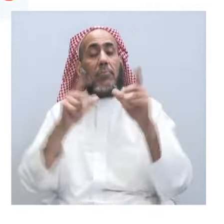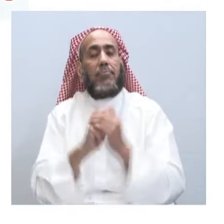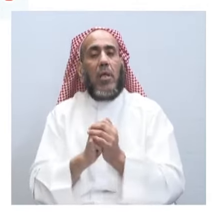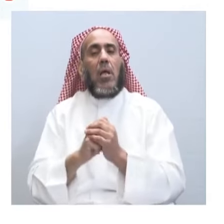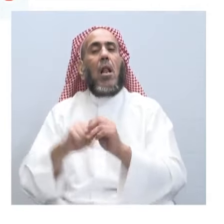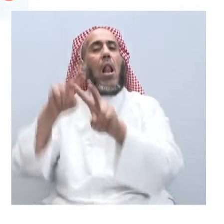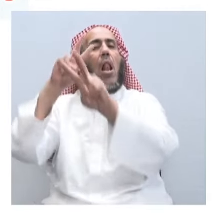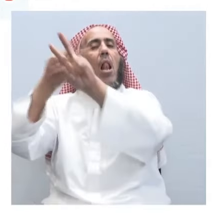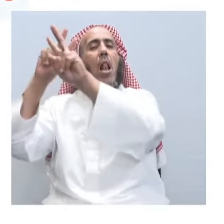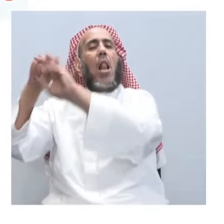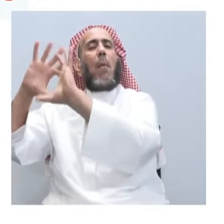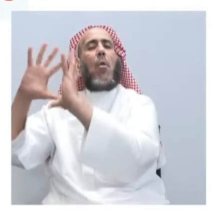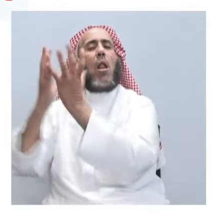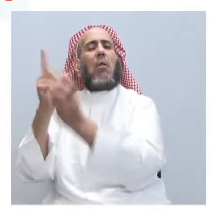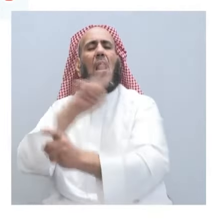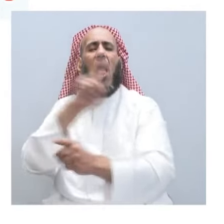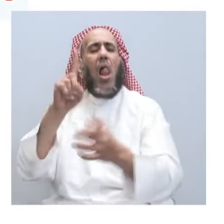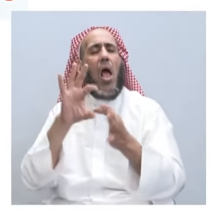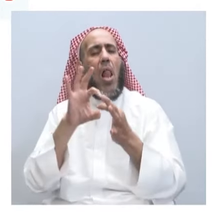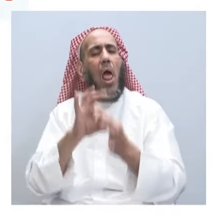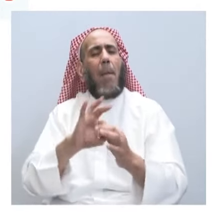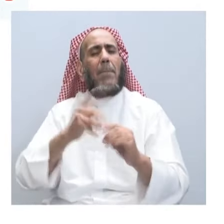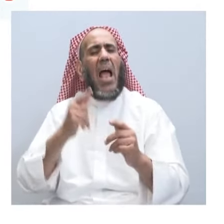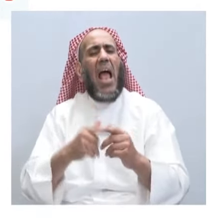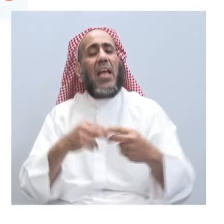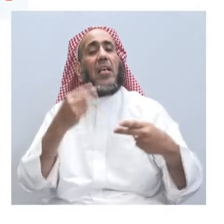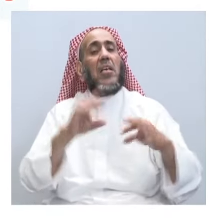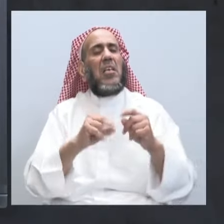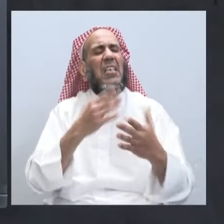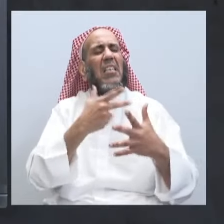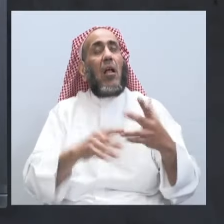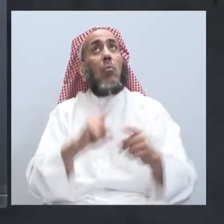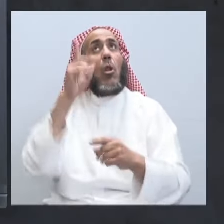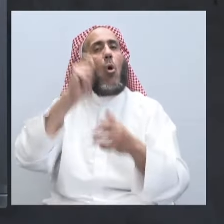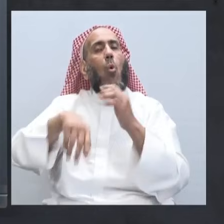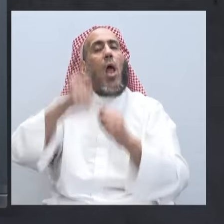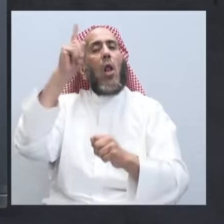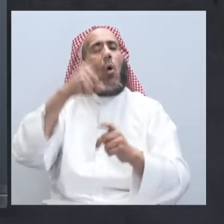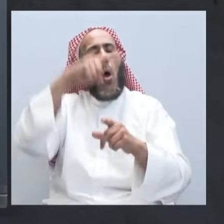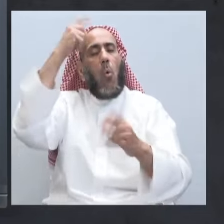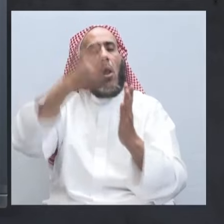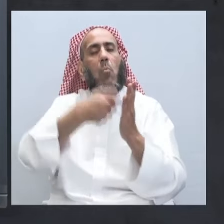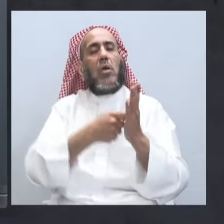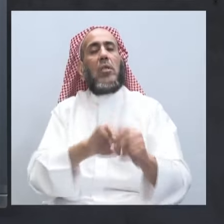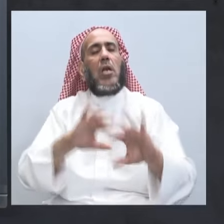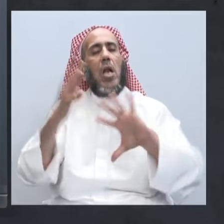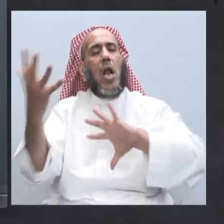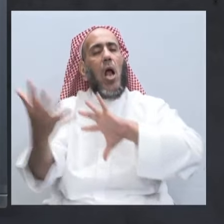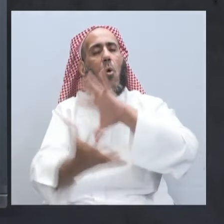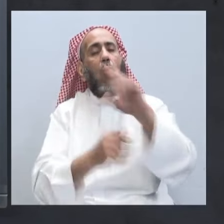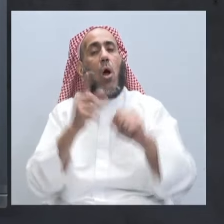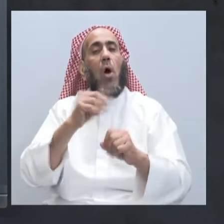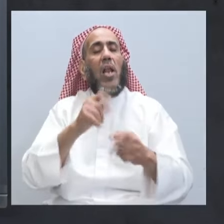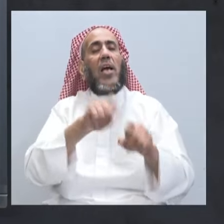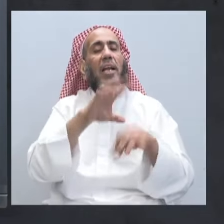الابراج والكواكب لا علاقه لها باي تركيب الله عز وجل هو الخالق وهو مقدر الكون وهو خالق